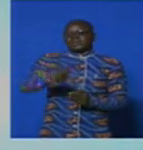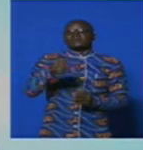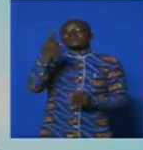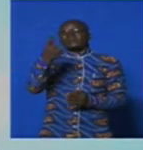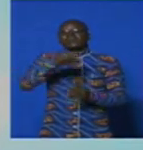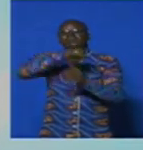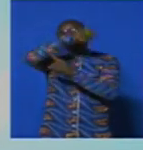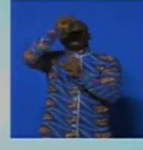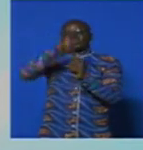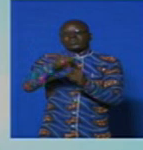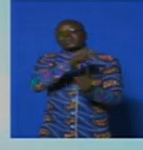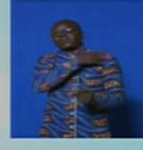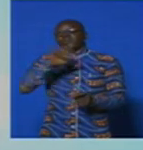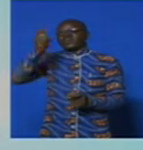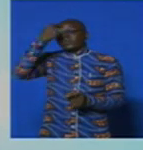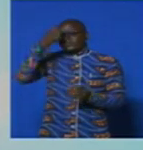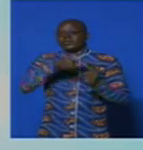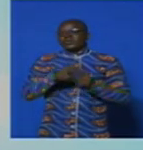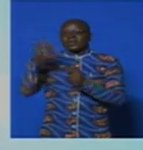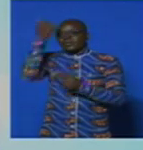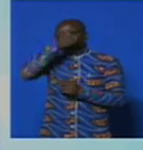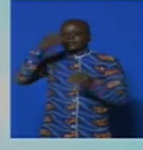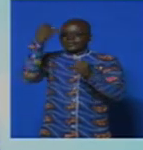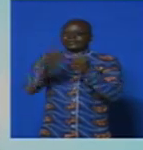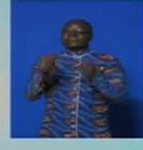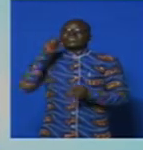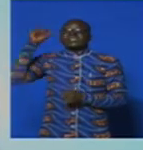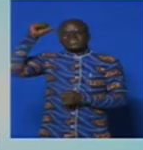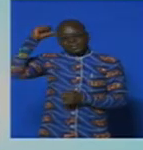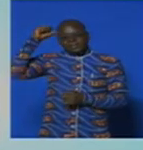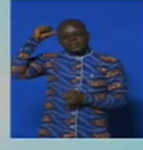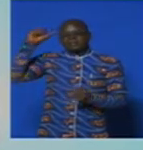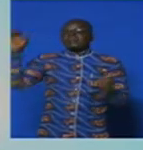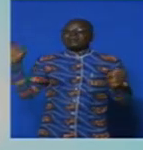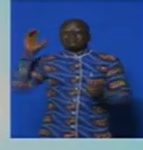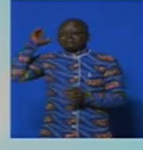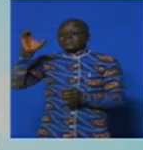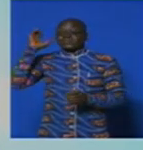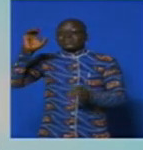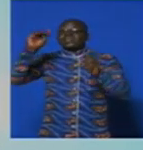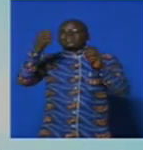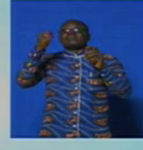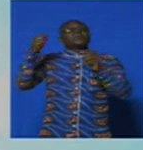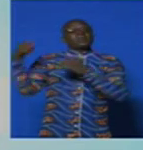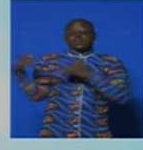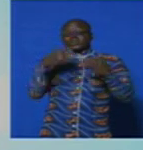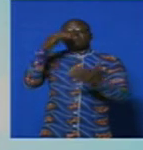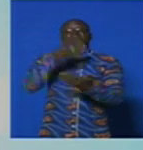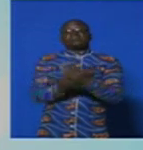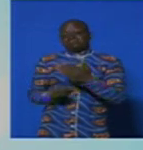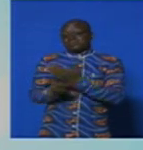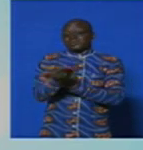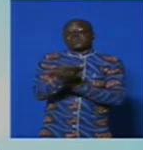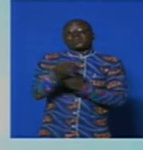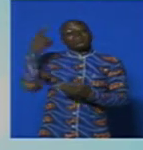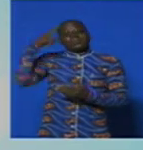de gouvernement de l'Union africaine qui s'est achevé hier à Nouakchott. La conférence avait pour thème la lutte contre la corruption, mais a été dominée par les